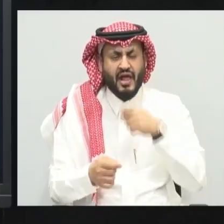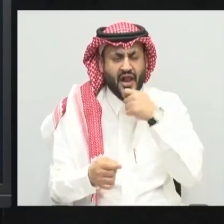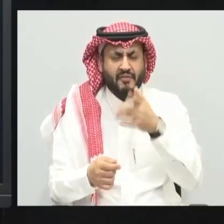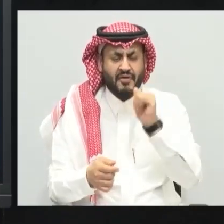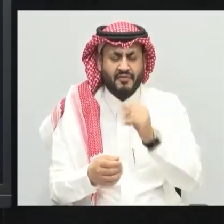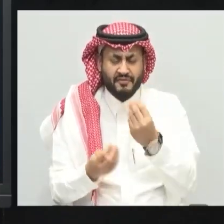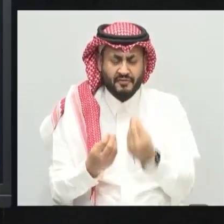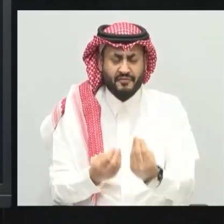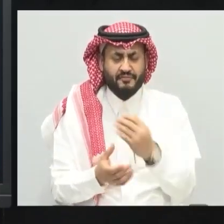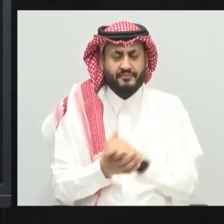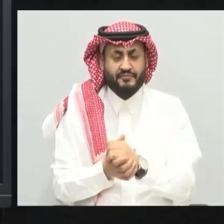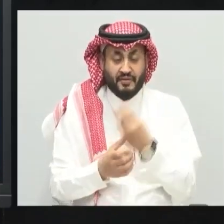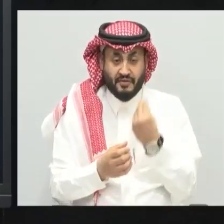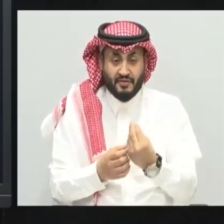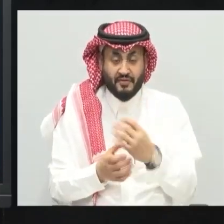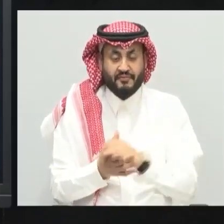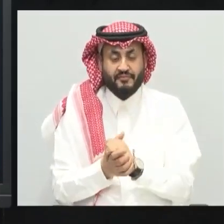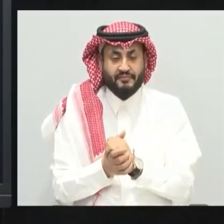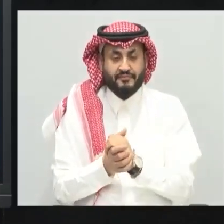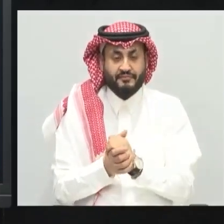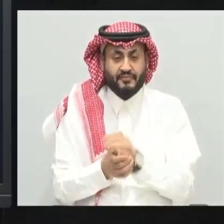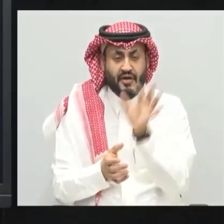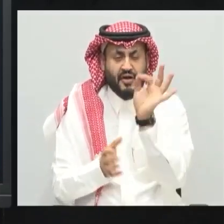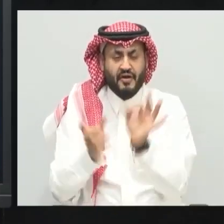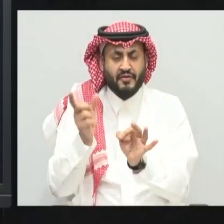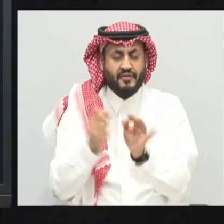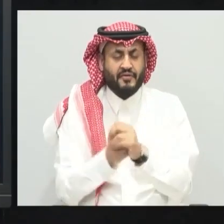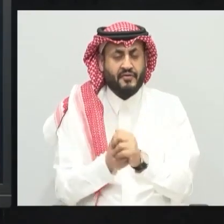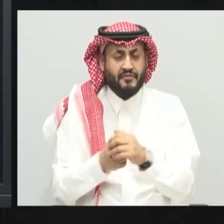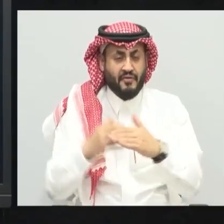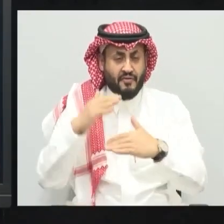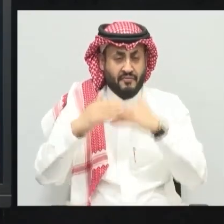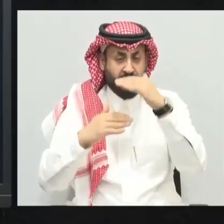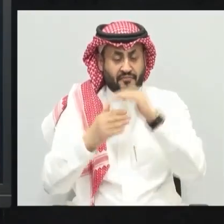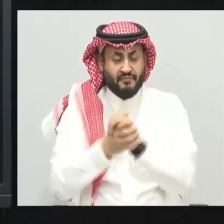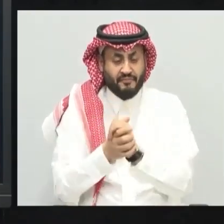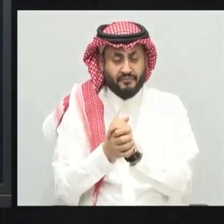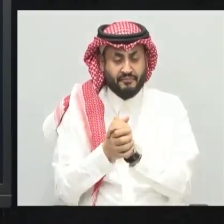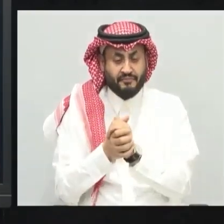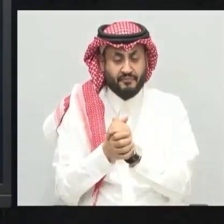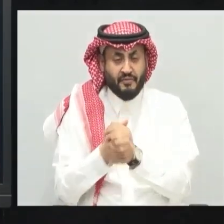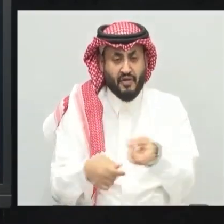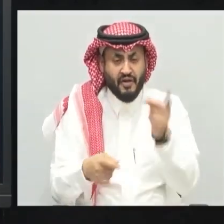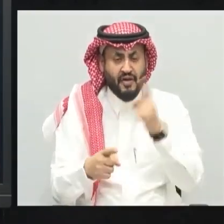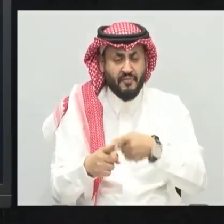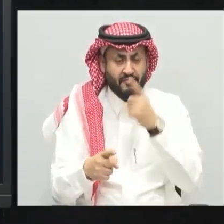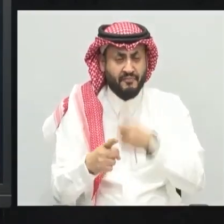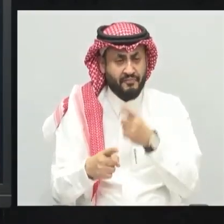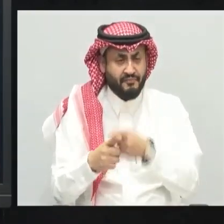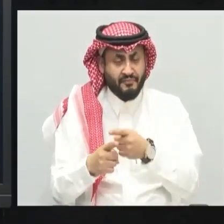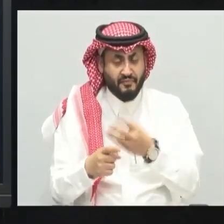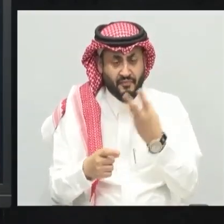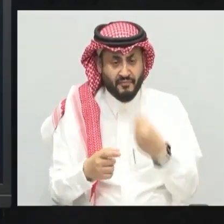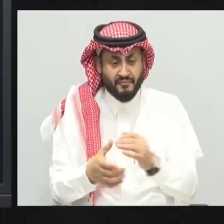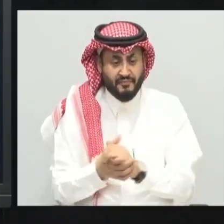في يعني انتظار جني الثمار والنمو لانك اذا تسارعت في انتظار